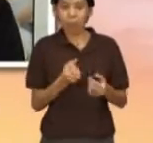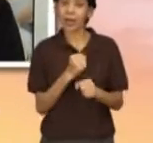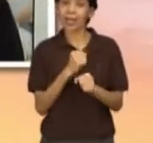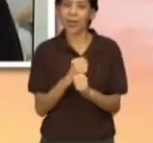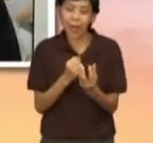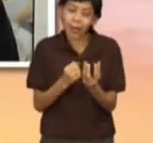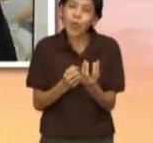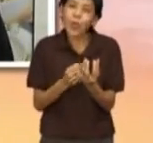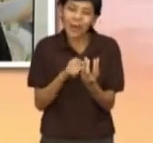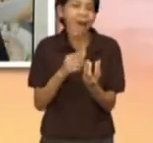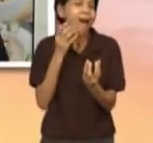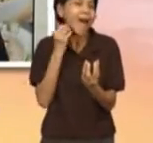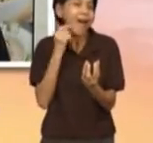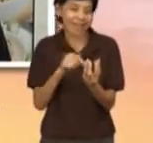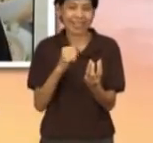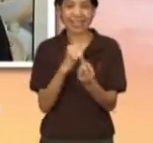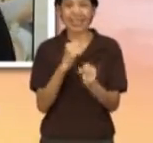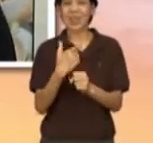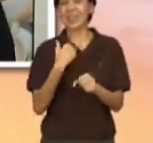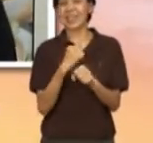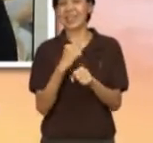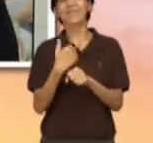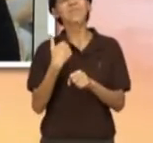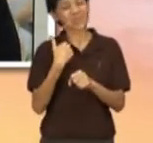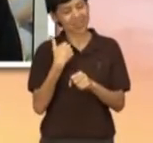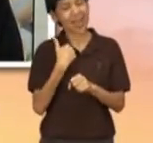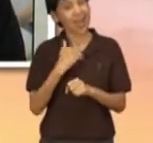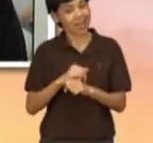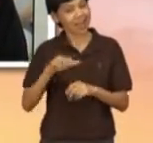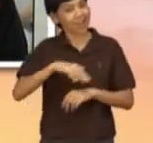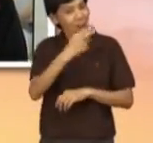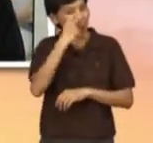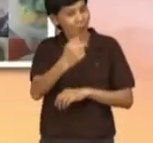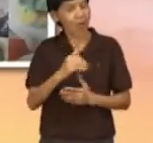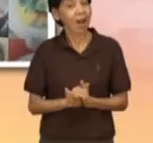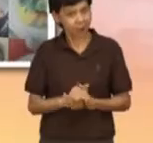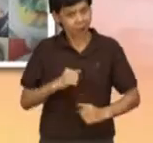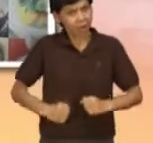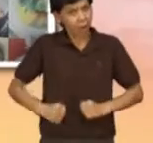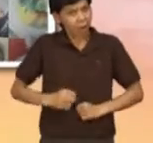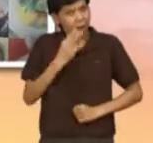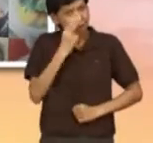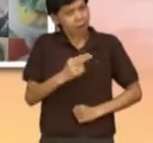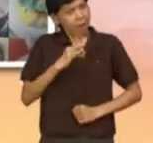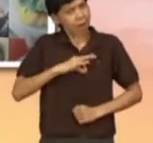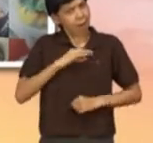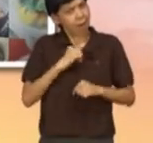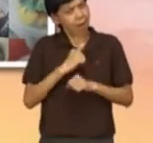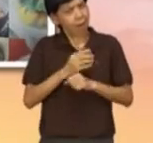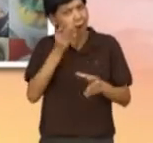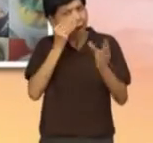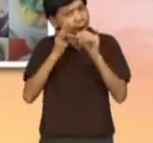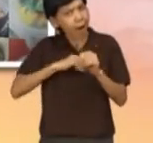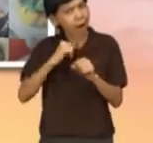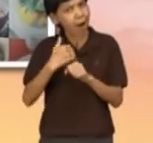ล็ก ๆ นะคะเดี๋ยวเราก็จะต้องทำออกมาให้ดูกัน น้องๆเยาวชนที่ชมอยู่นะคะได้รู้กันแ